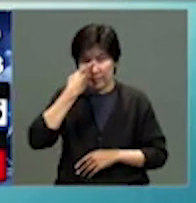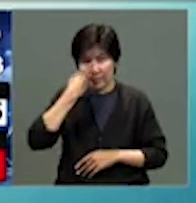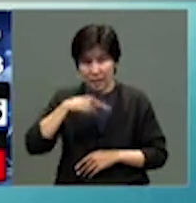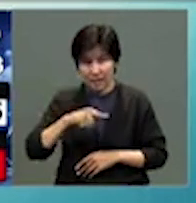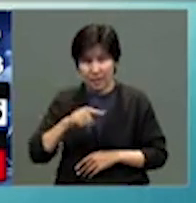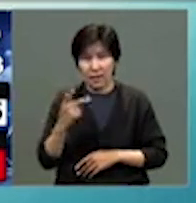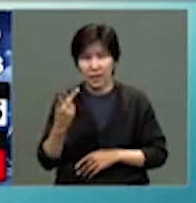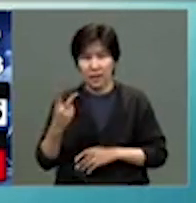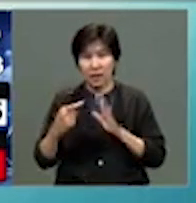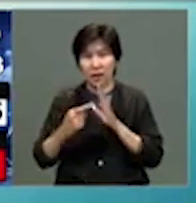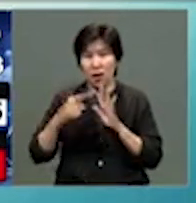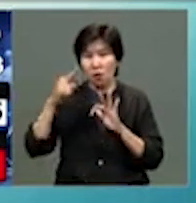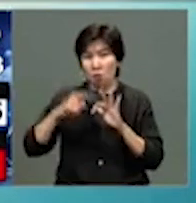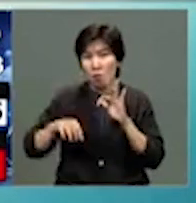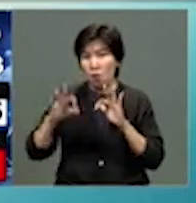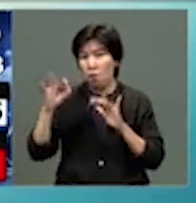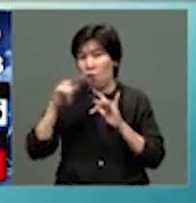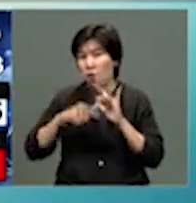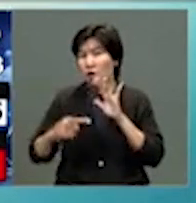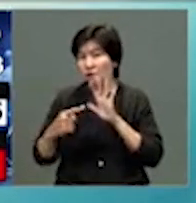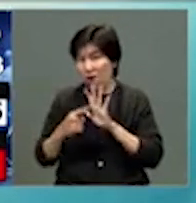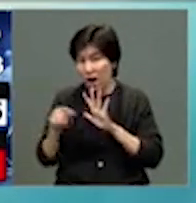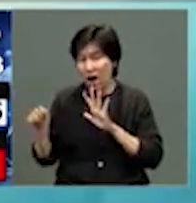ของทางไทยคู่ฟ้านะครับบวกกับเรื่องของศูนย์ข้อมูลเครดิต19นะครับศูนย์ข้อมูลโควิชนายทีน